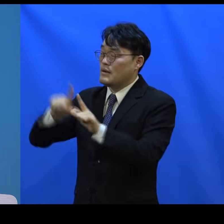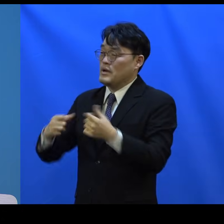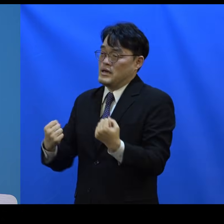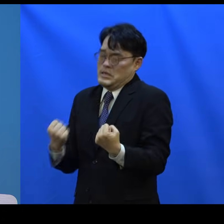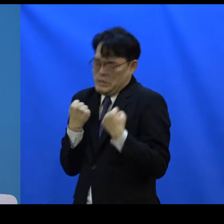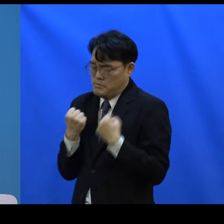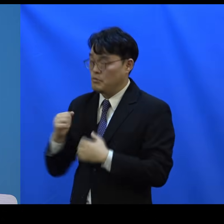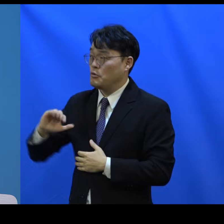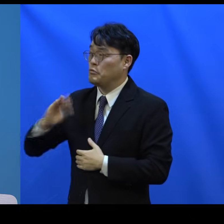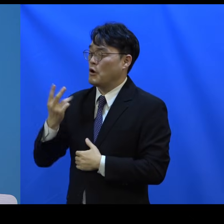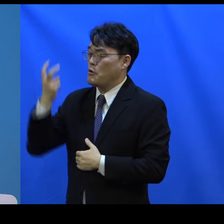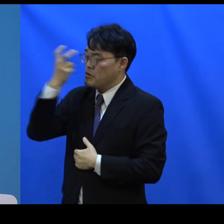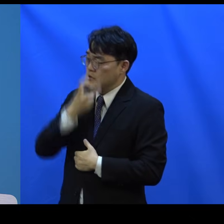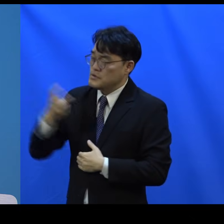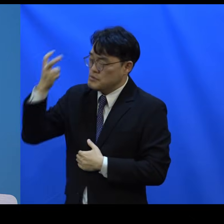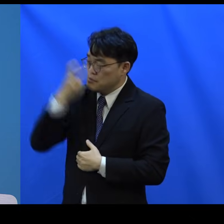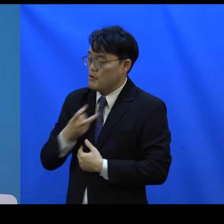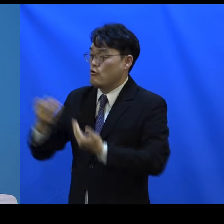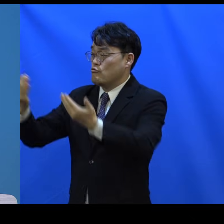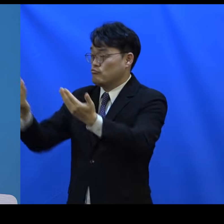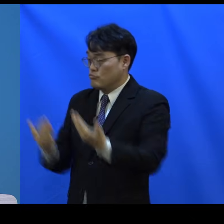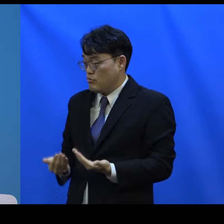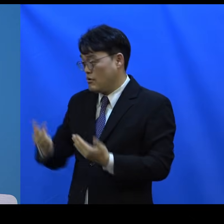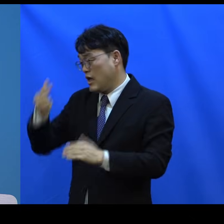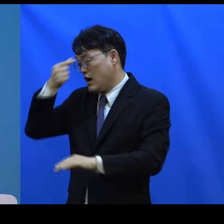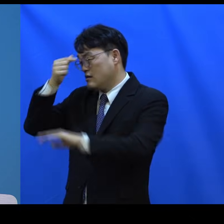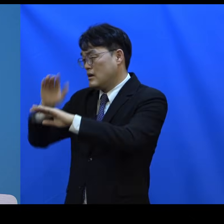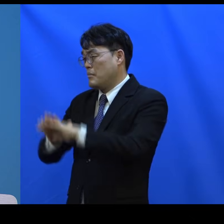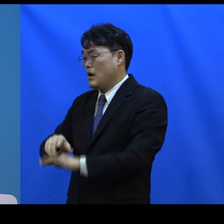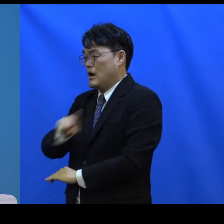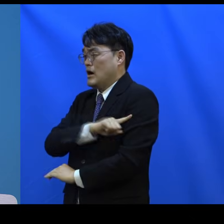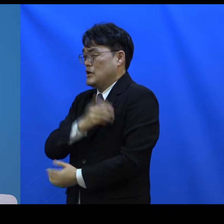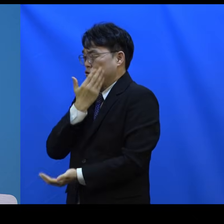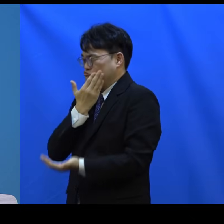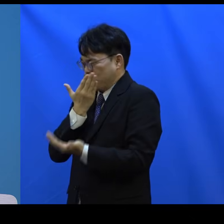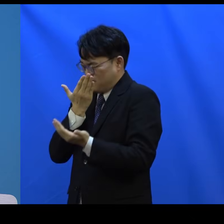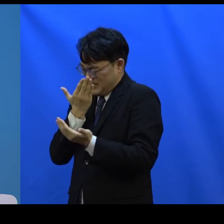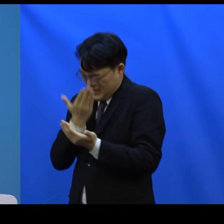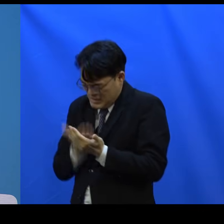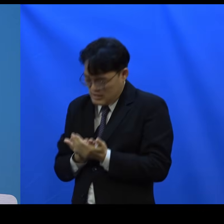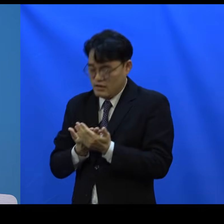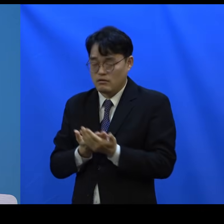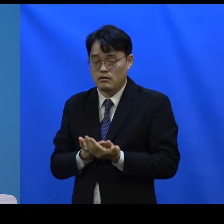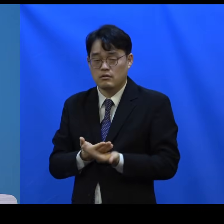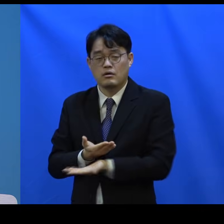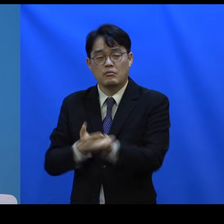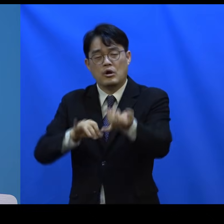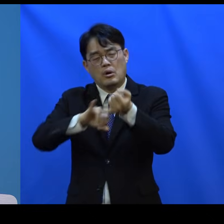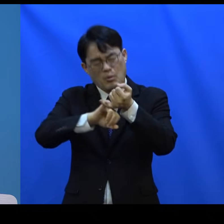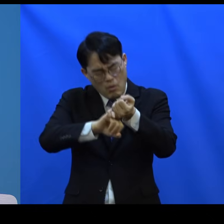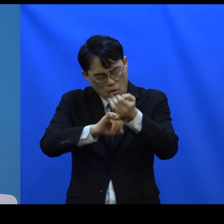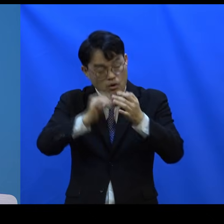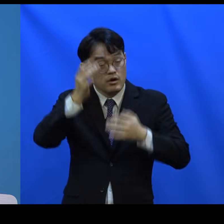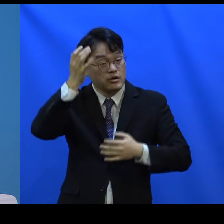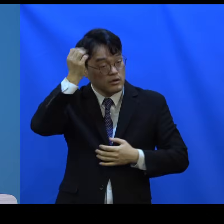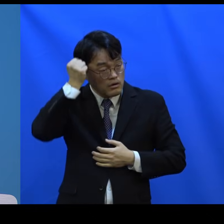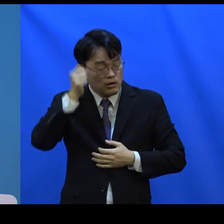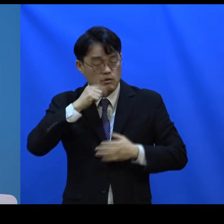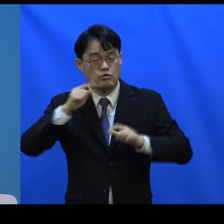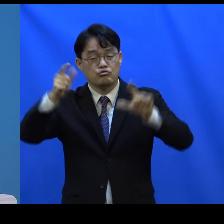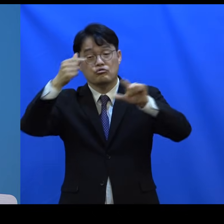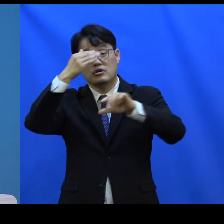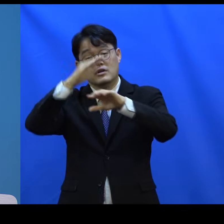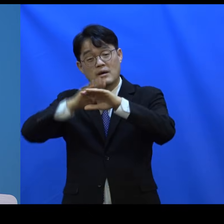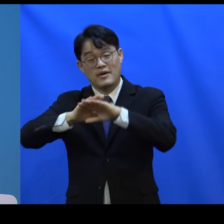우리가 생각하는 것보다 훨씬 더 엄청난 가치가 있는 시간이 되죠. 매주일 이게 프라이오리티로 하나님을 사랑하는 것을